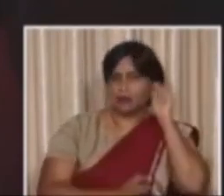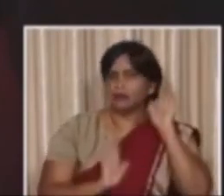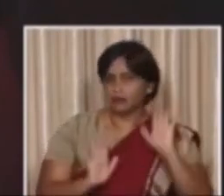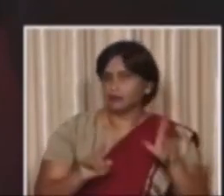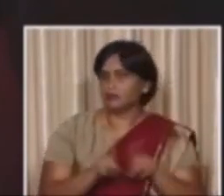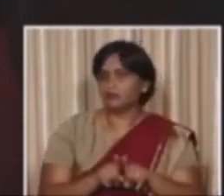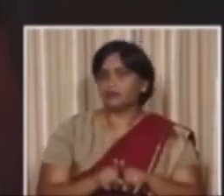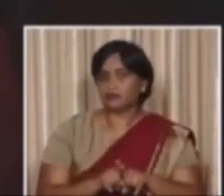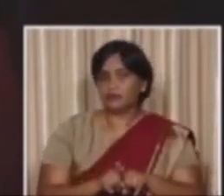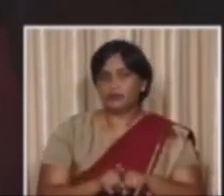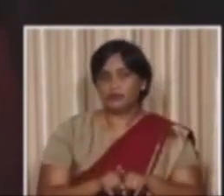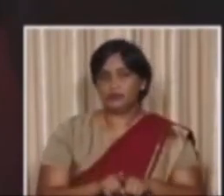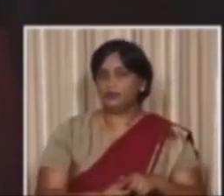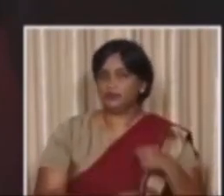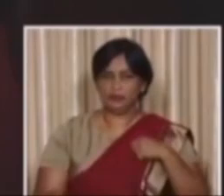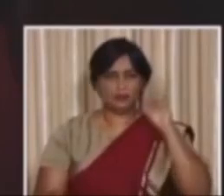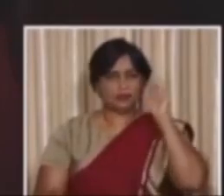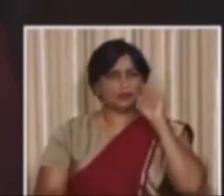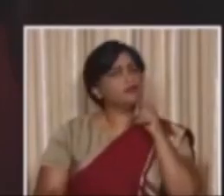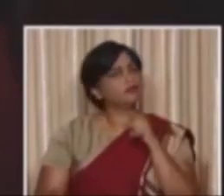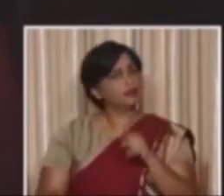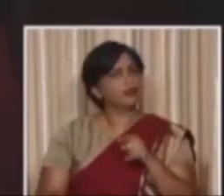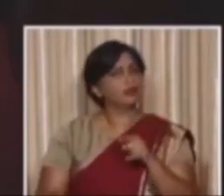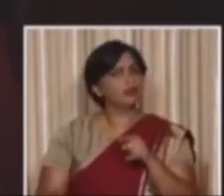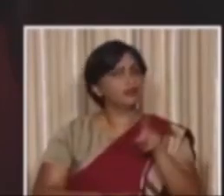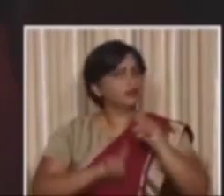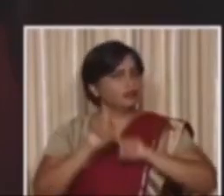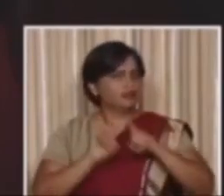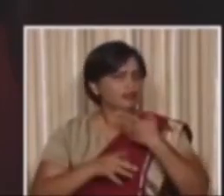கோரிக்கை விடுக்கிறேன்.